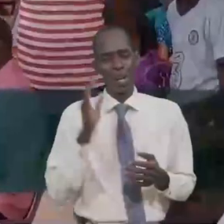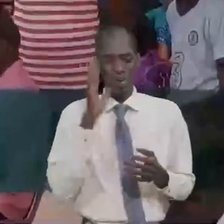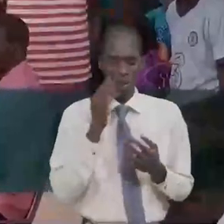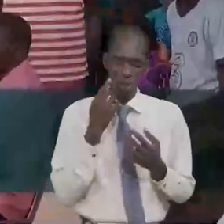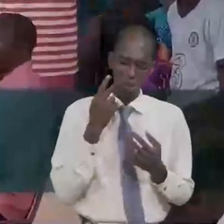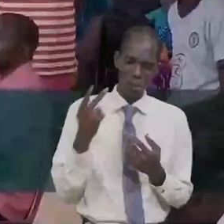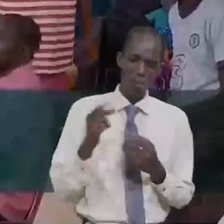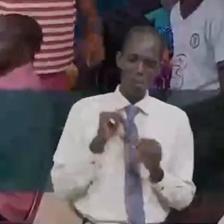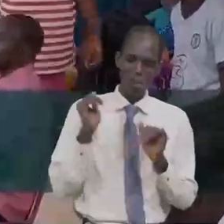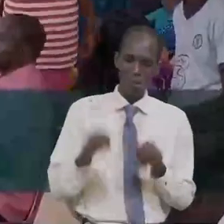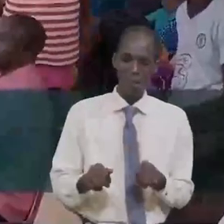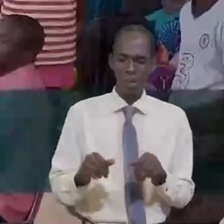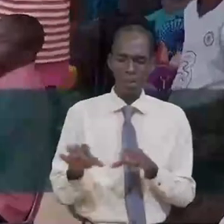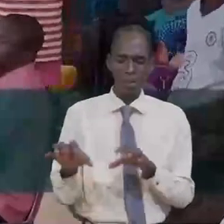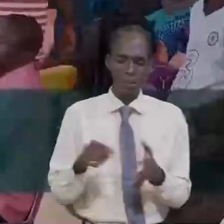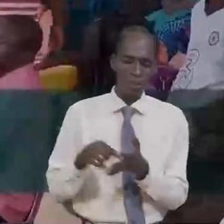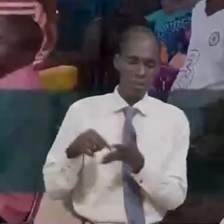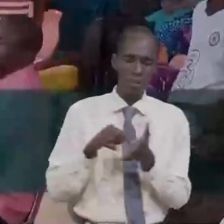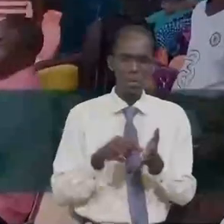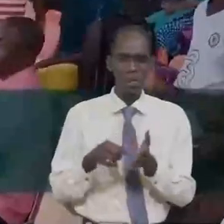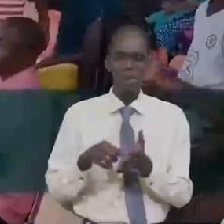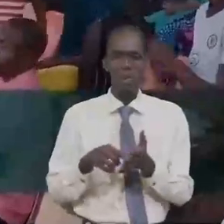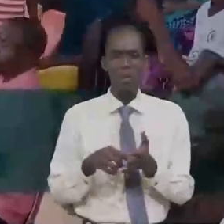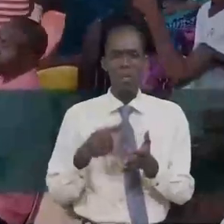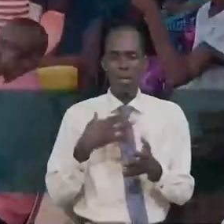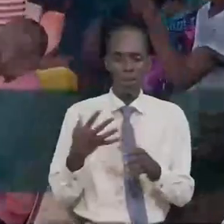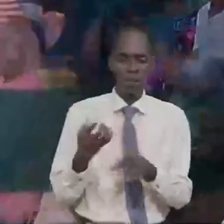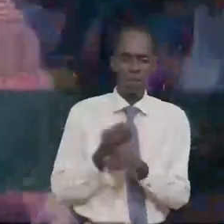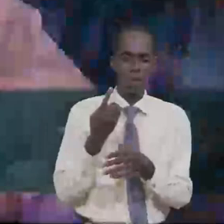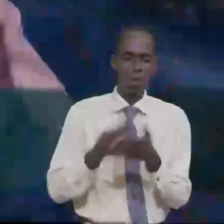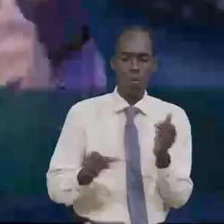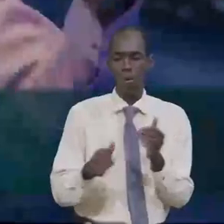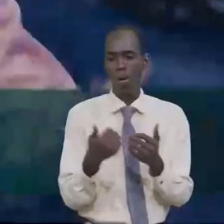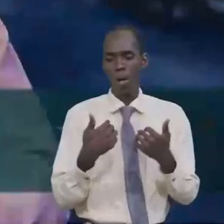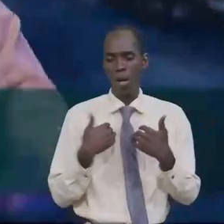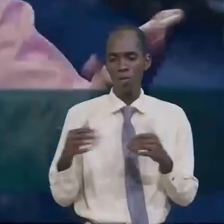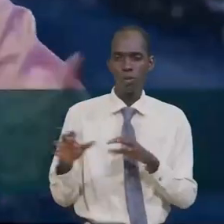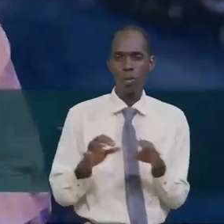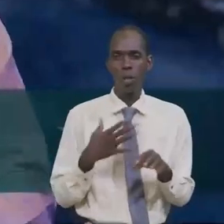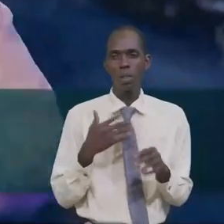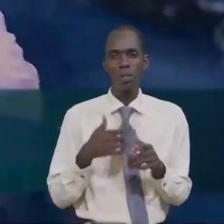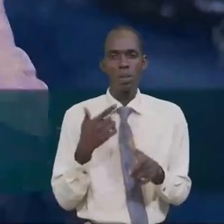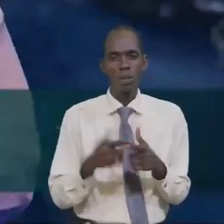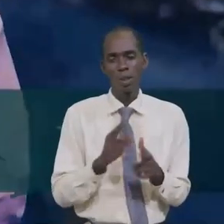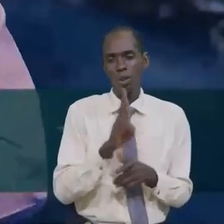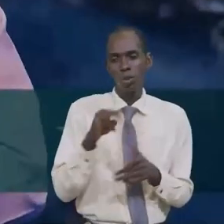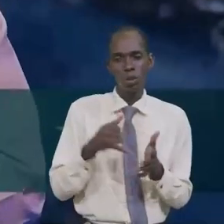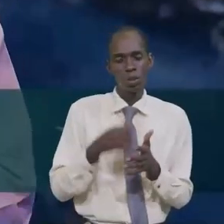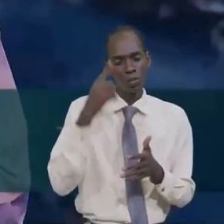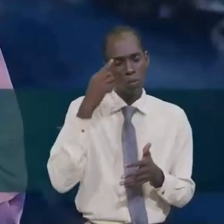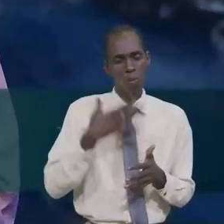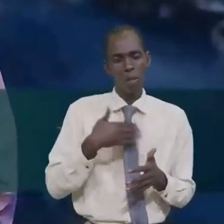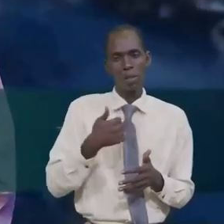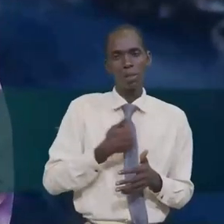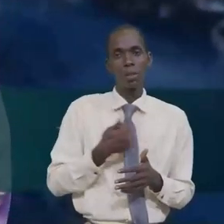ceci ou cela prendre ce que les autres ont fait et utiliser ça pour moi la pensée de la